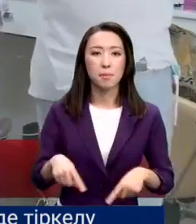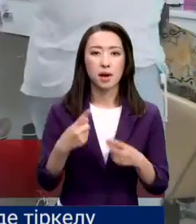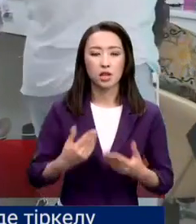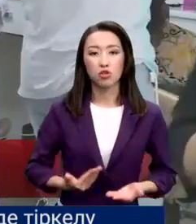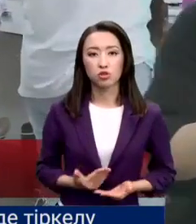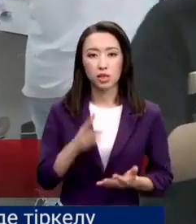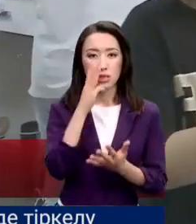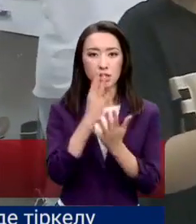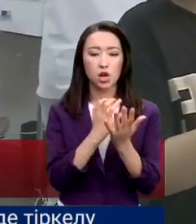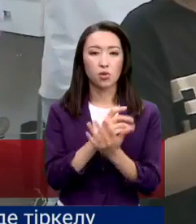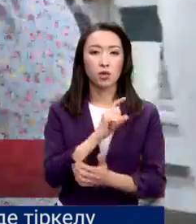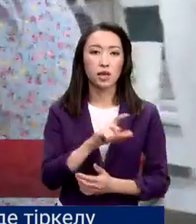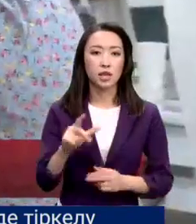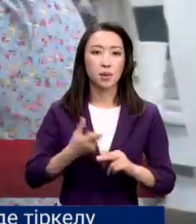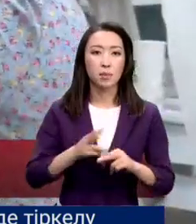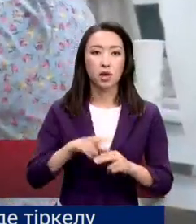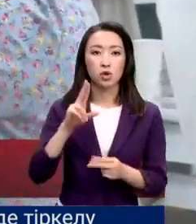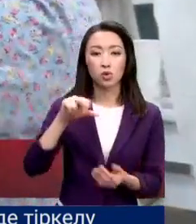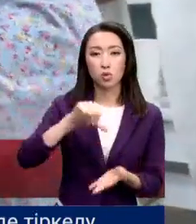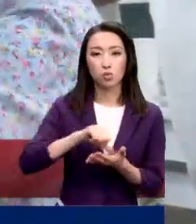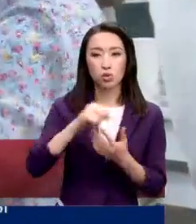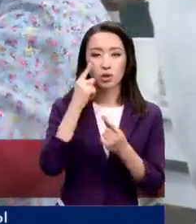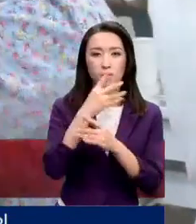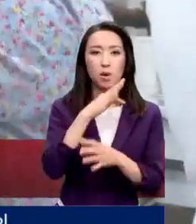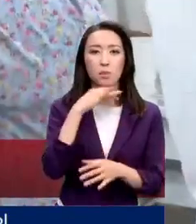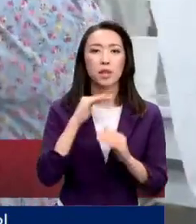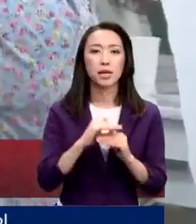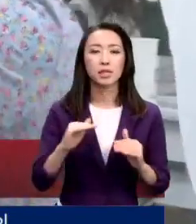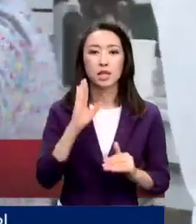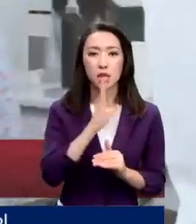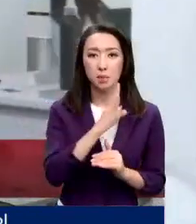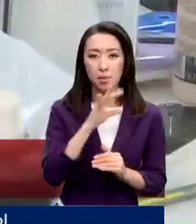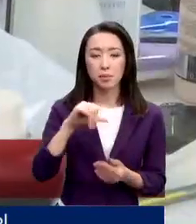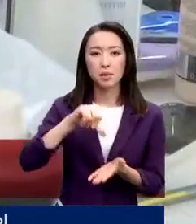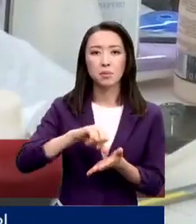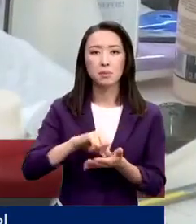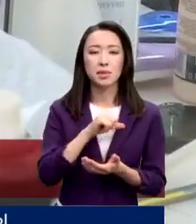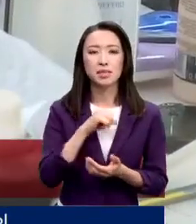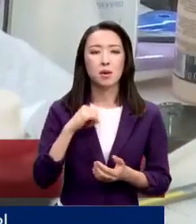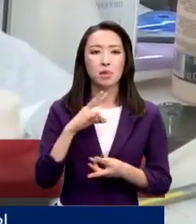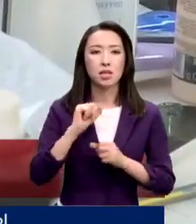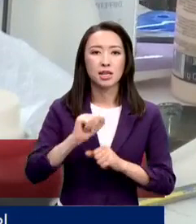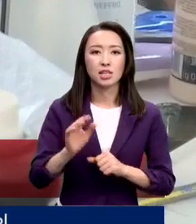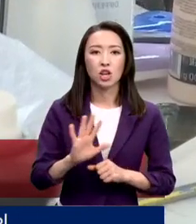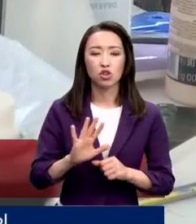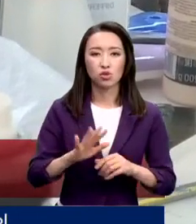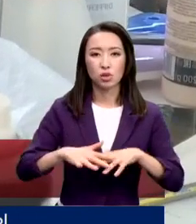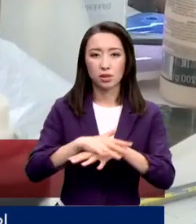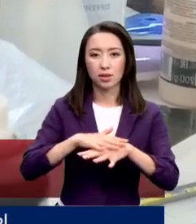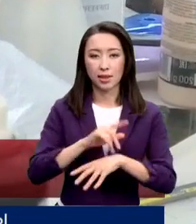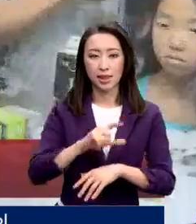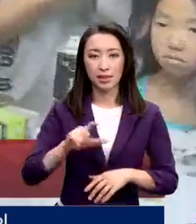и доходы населения. Поэтому среди участников в основном многодетные мамы и представители самых незащищенных слоев населения.